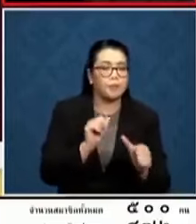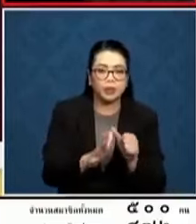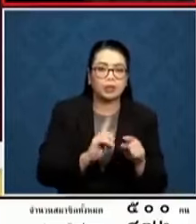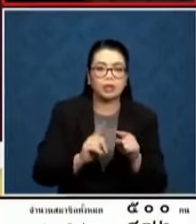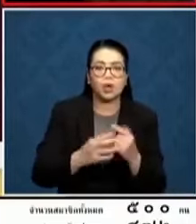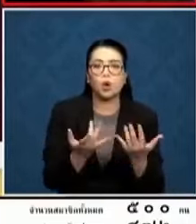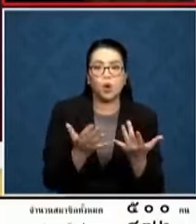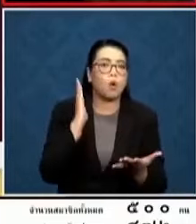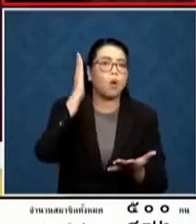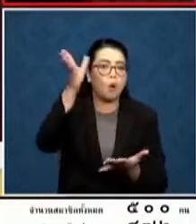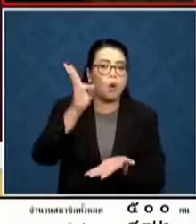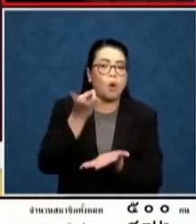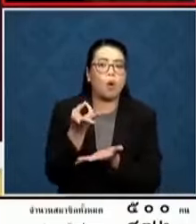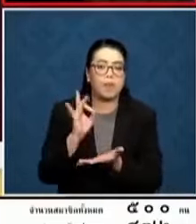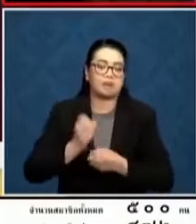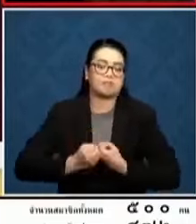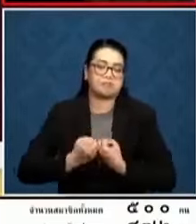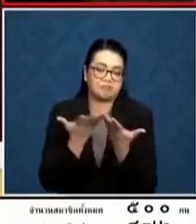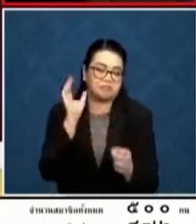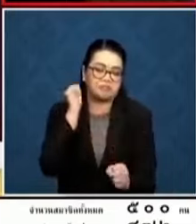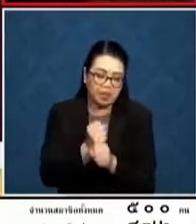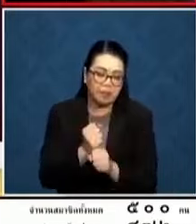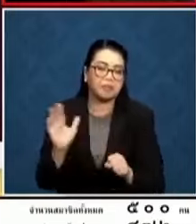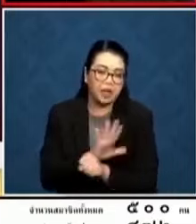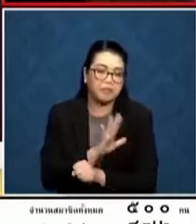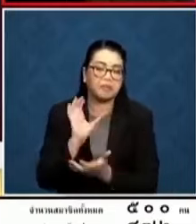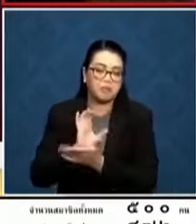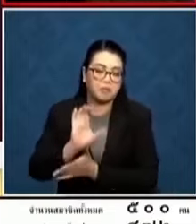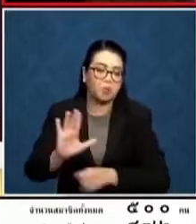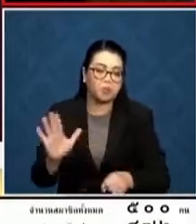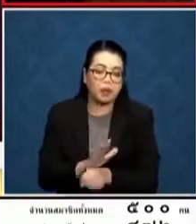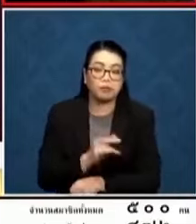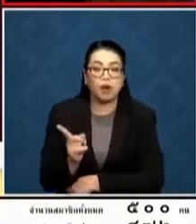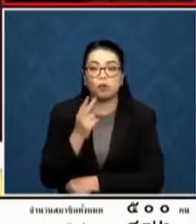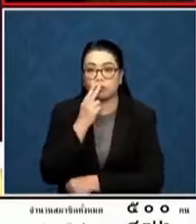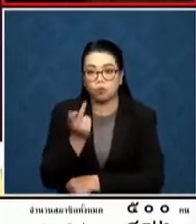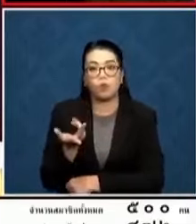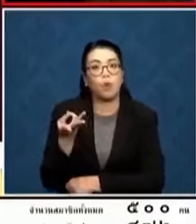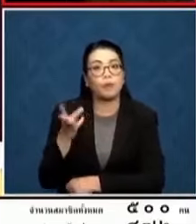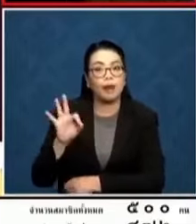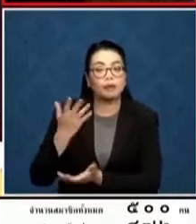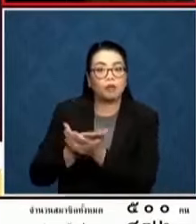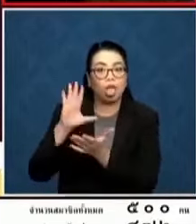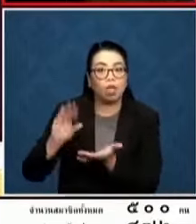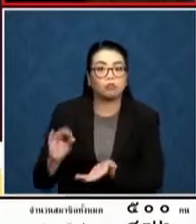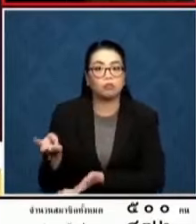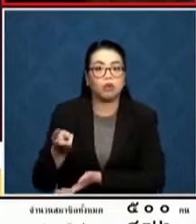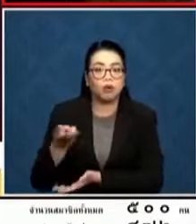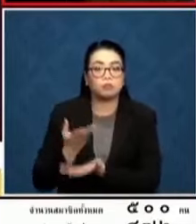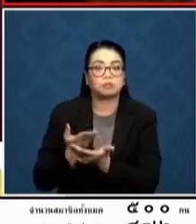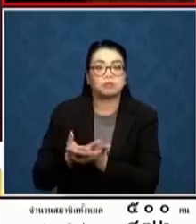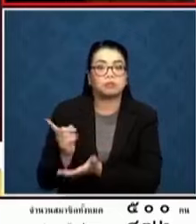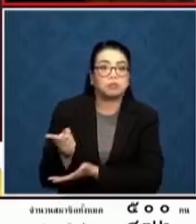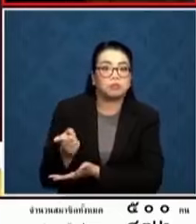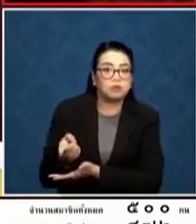ถ้าโครงการเก่ามันดีมันควรสานต่อทำไมจะไม่ทำล่ะครับทำไมจะไม่ต่อยอดล่ะครับ